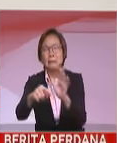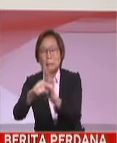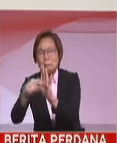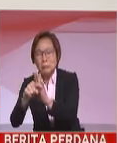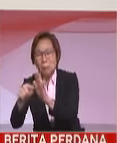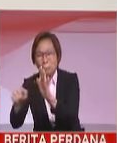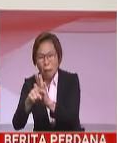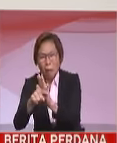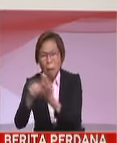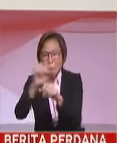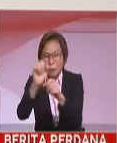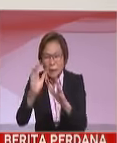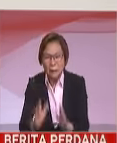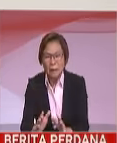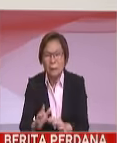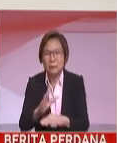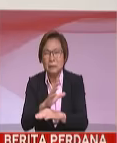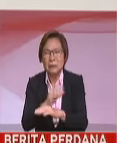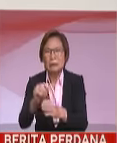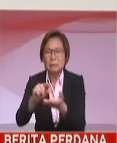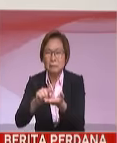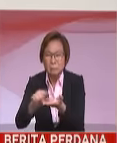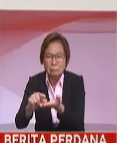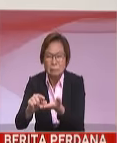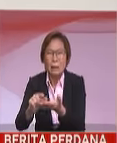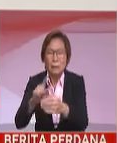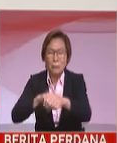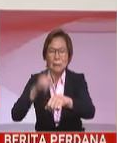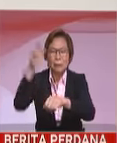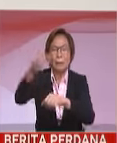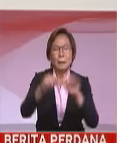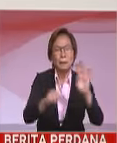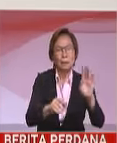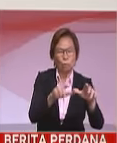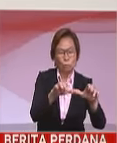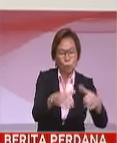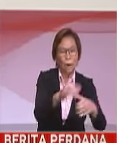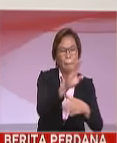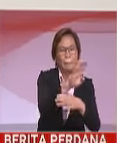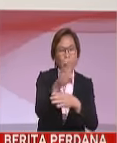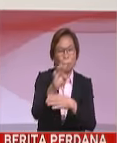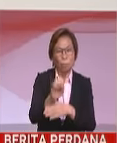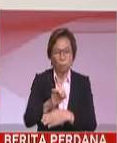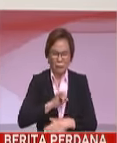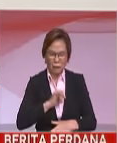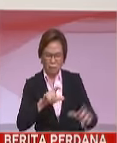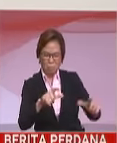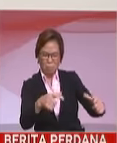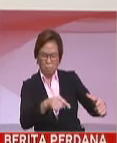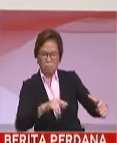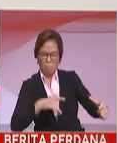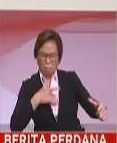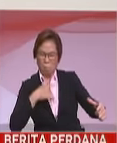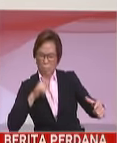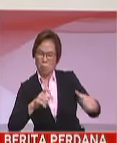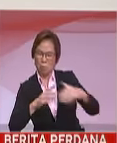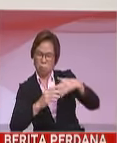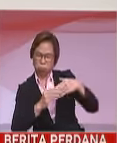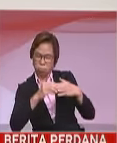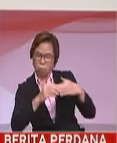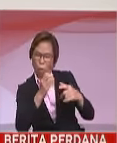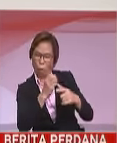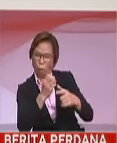pendapatan mereka pada masa akan datang. Justru itu, bagi golongan B40 ini, saya rasa mungkin perlu dilonggarkan ataupun